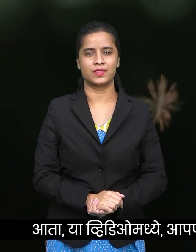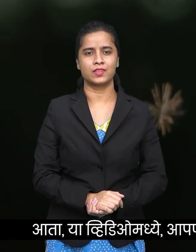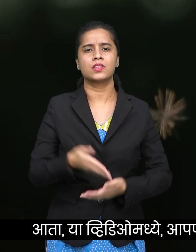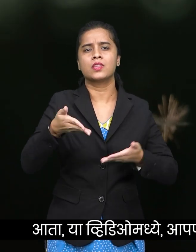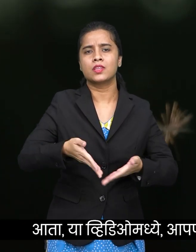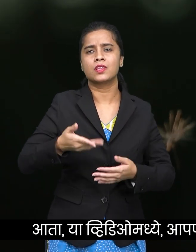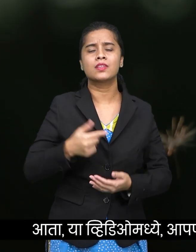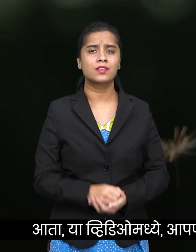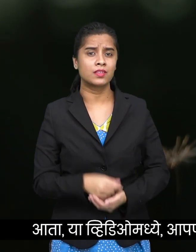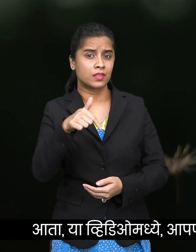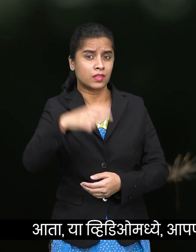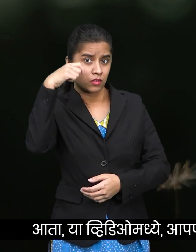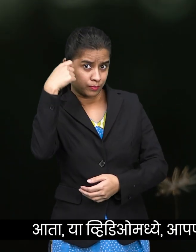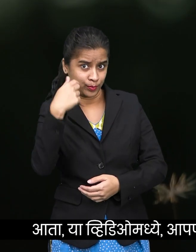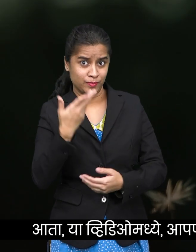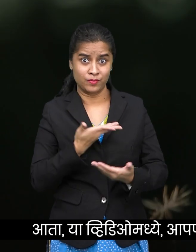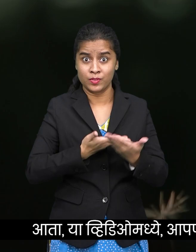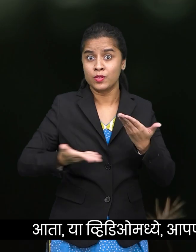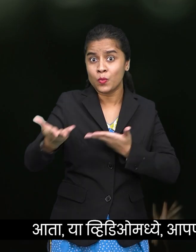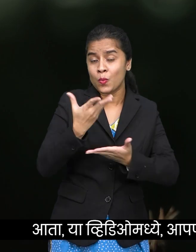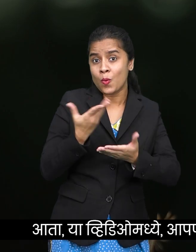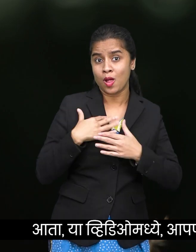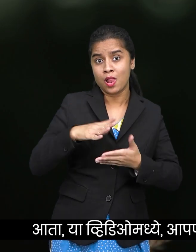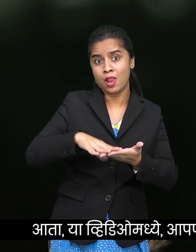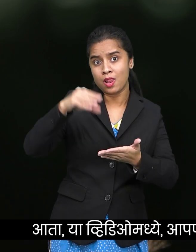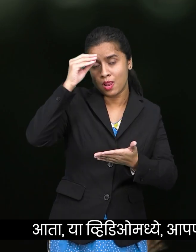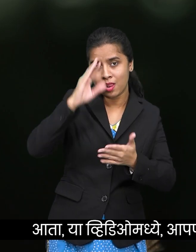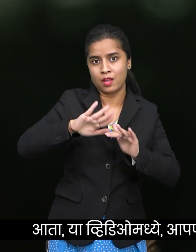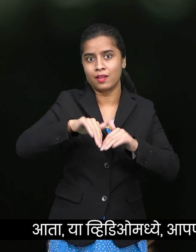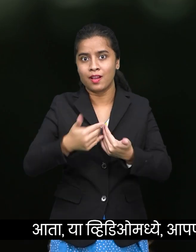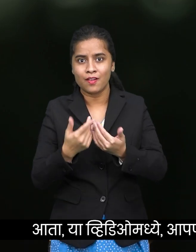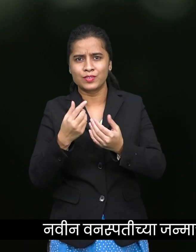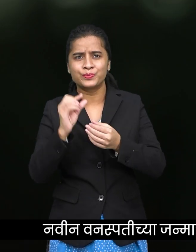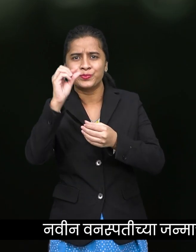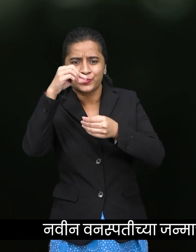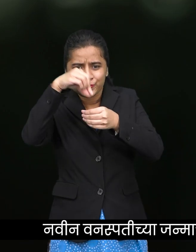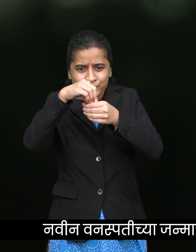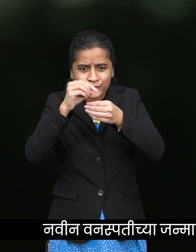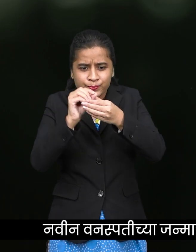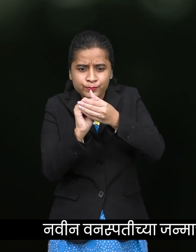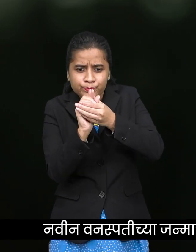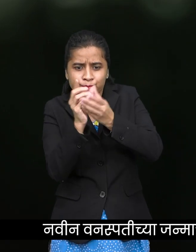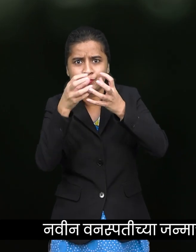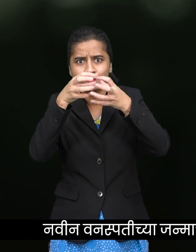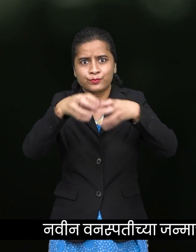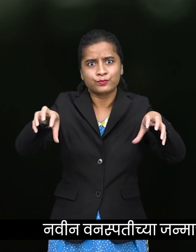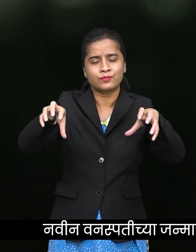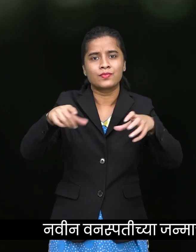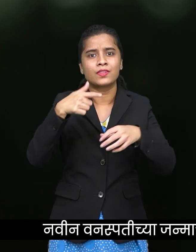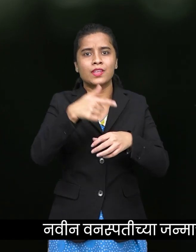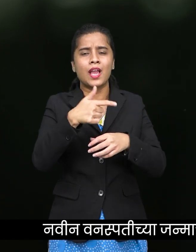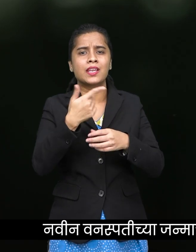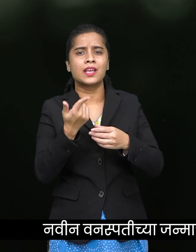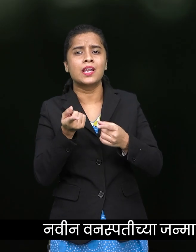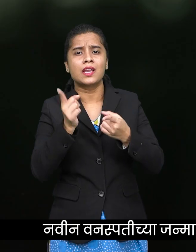आता या व्हिडिओमध्ये आपण बिया कशा प्रकारे पसरतात, विखुरतात आणि नवीन रोपाच्या जन्माचे कारण बनतात हे जाणून घेणार